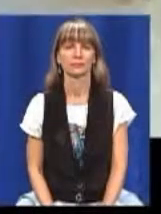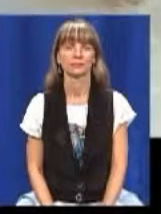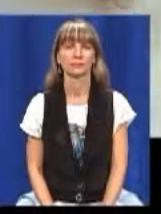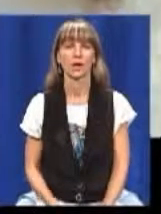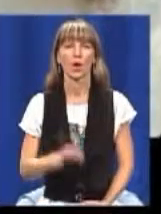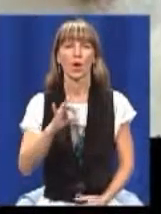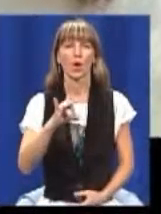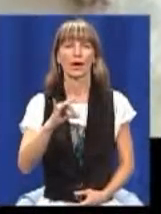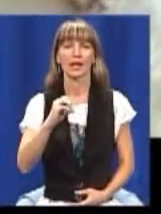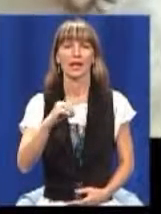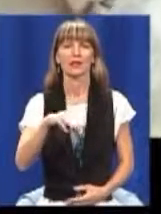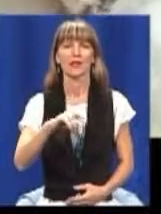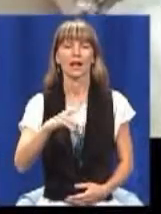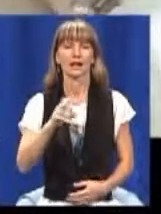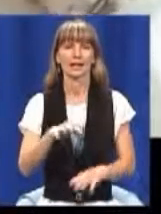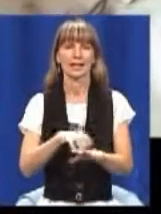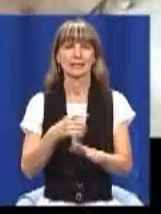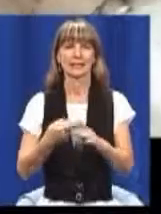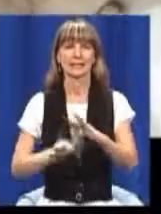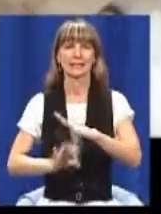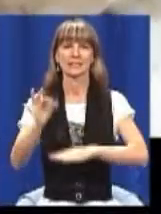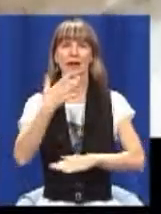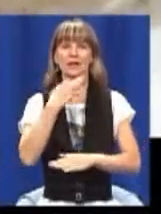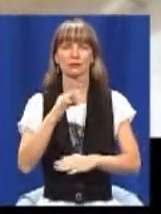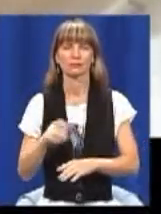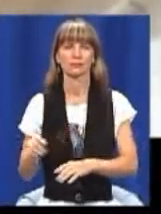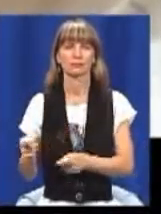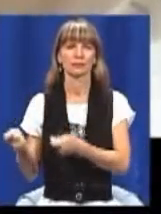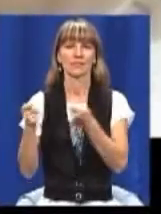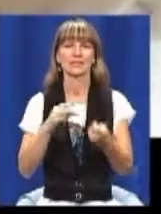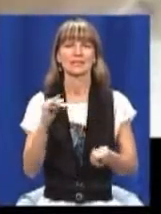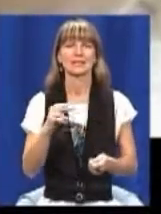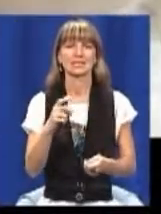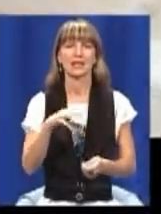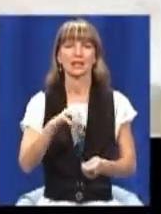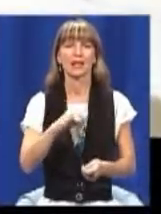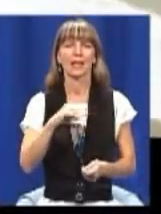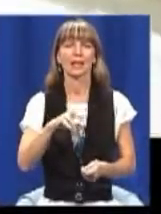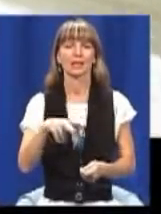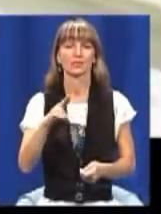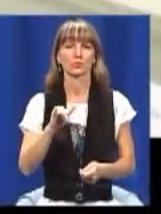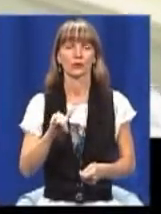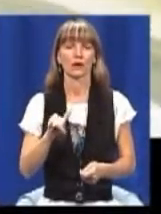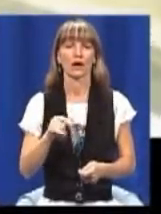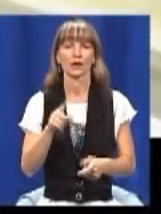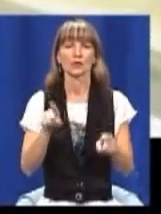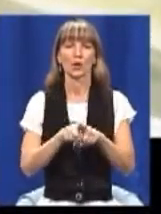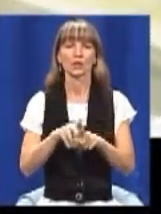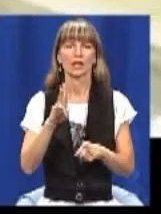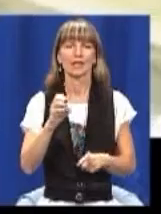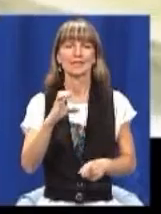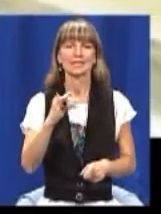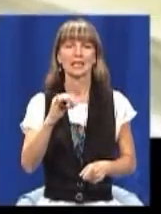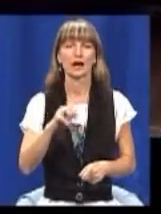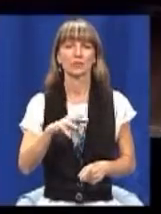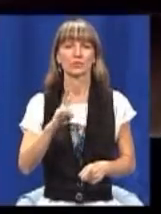Орієнтальна киця – східна красуня. Вона примандрувала до нас з Таїланду. Ця порода дуже схожа на сіамську. І не випадково, адже вони доволі